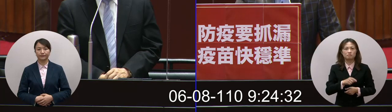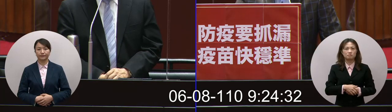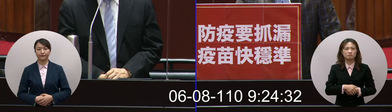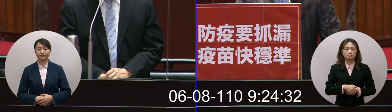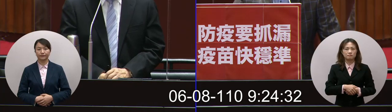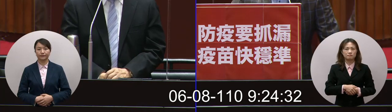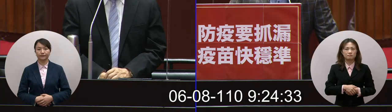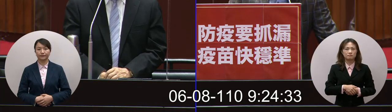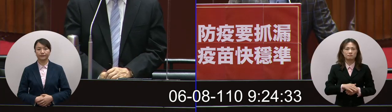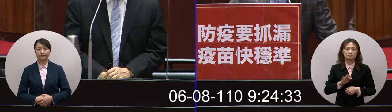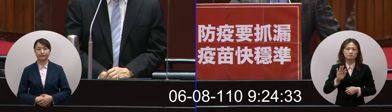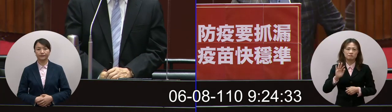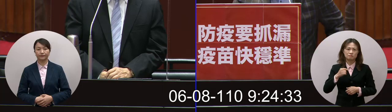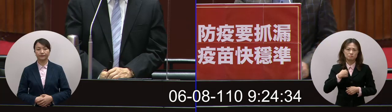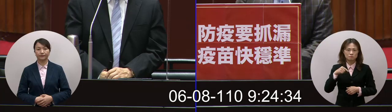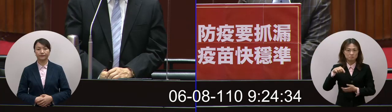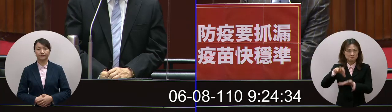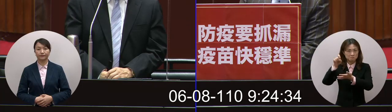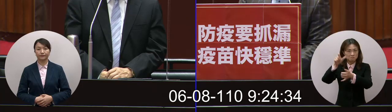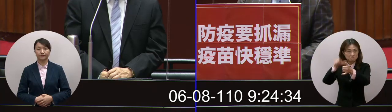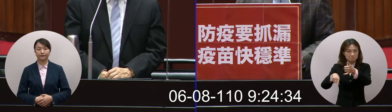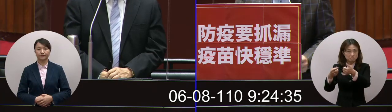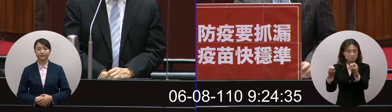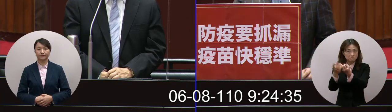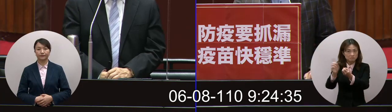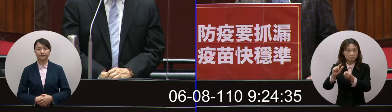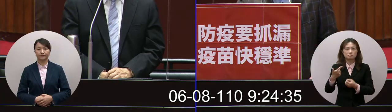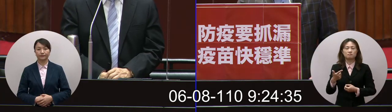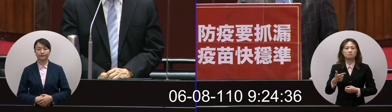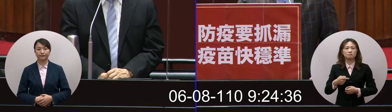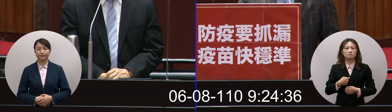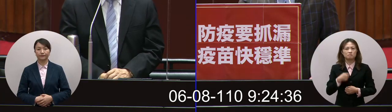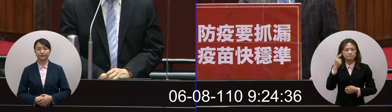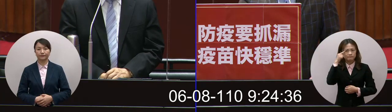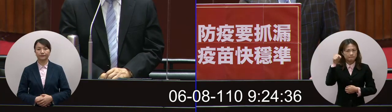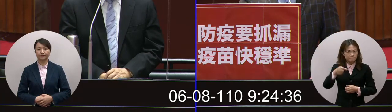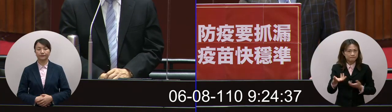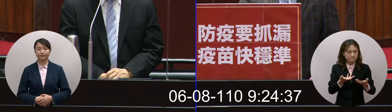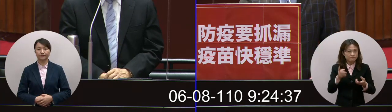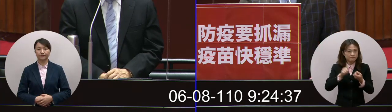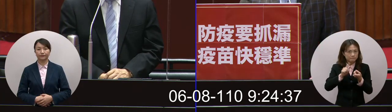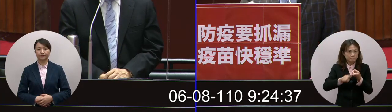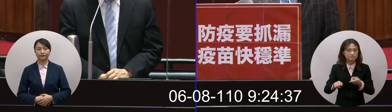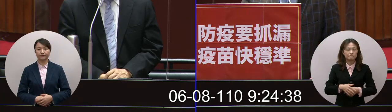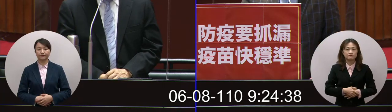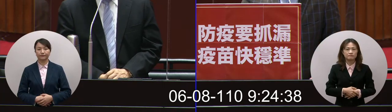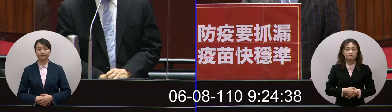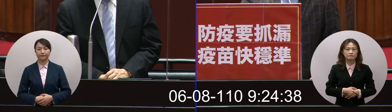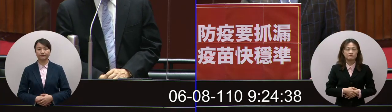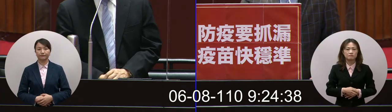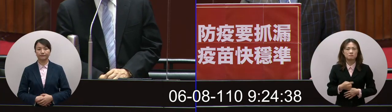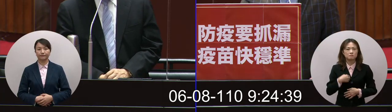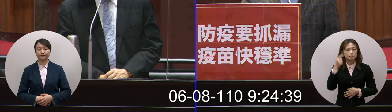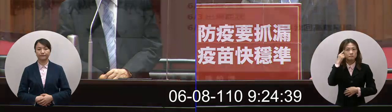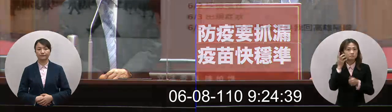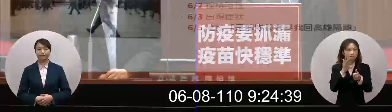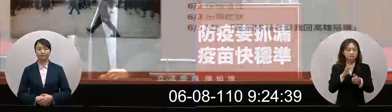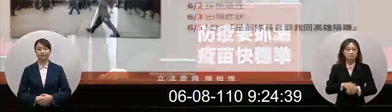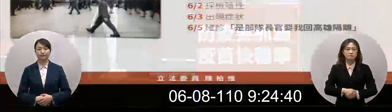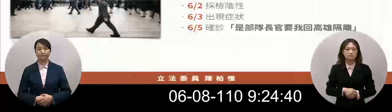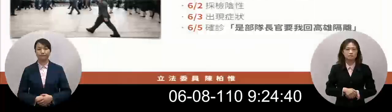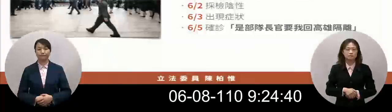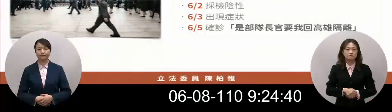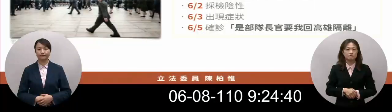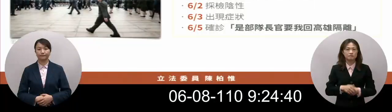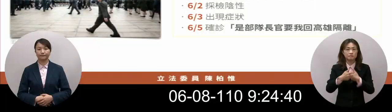啦，我毋是讲这个人发生什么代志，这是这长官的指示对唔对？我的问题是，咱的卫福部、咱的 CDC